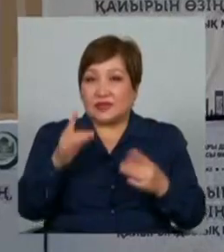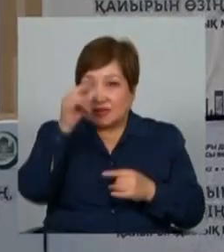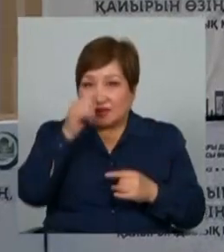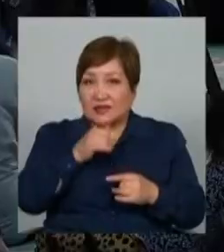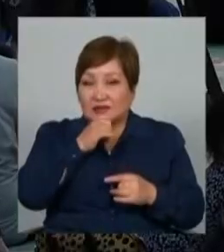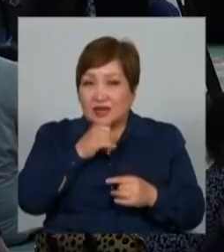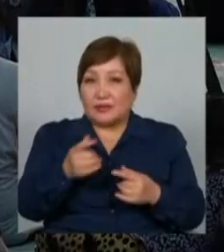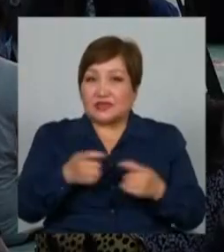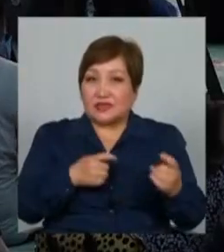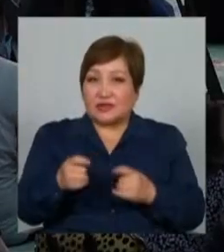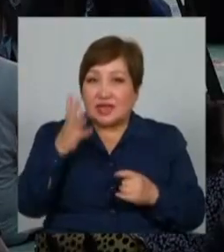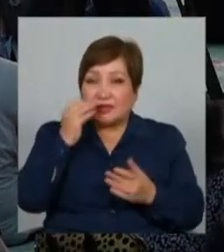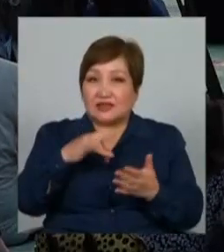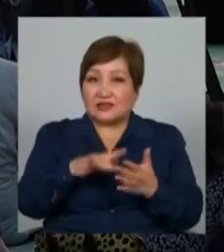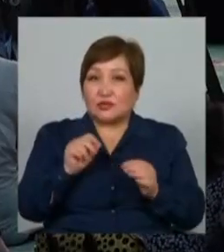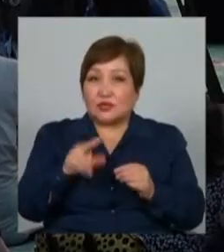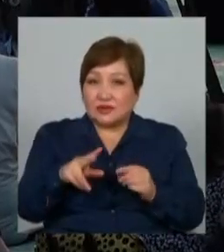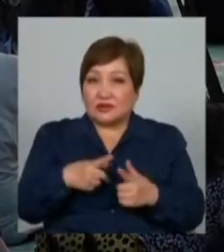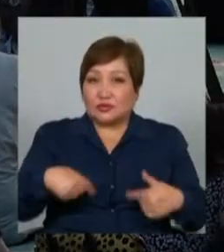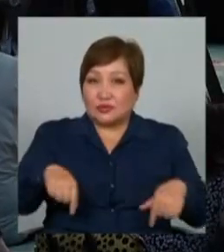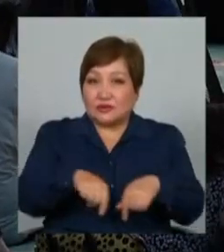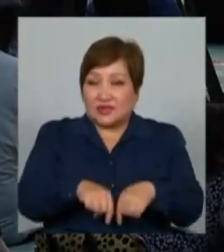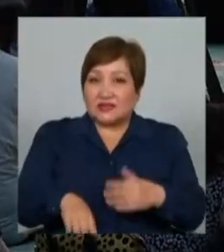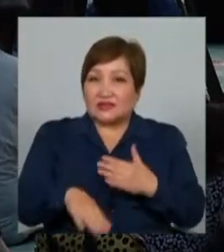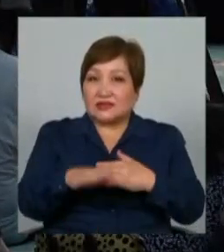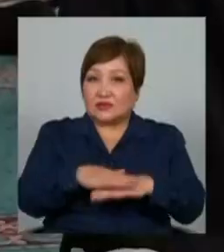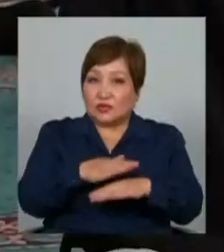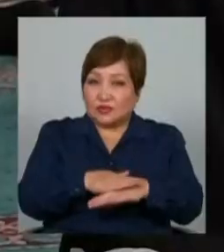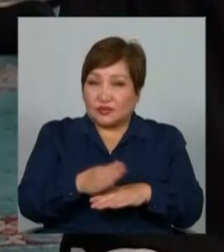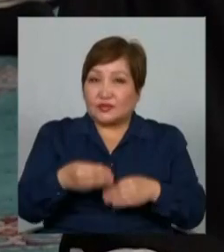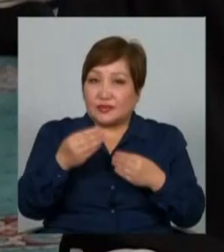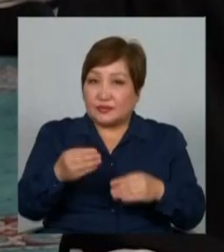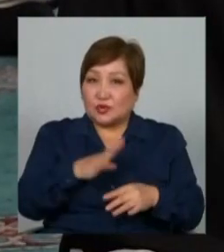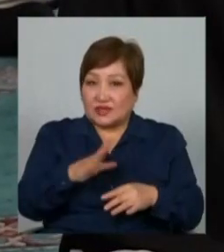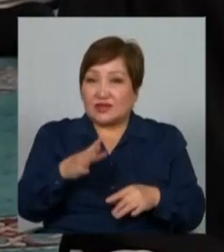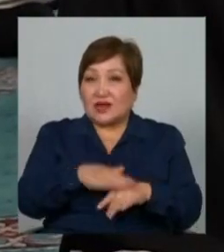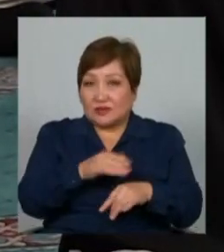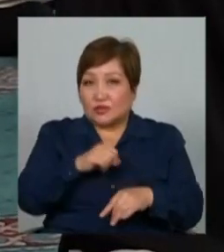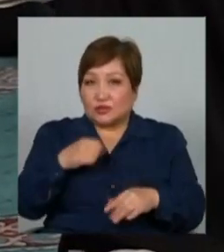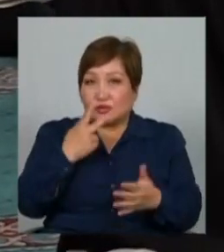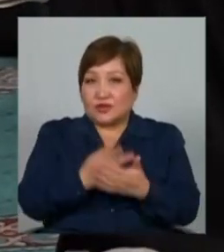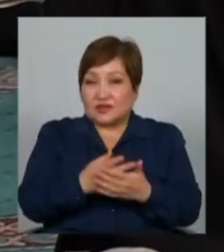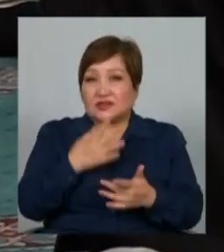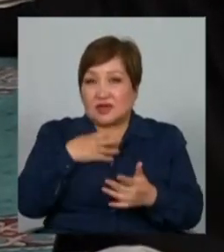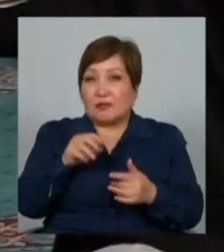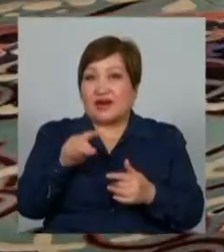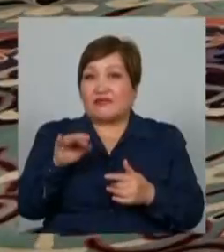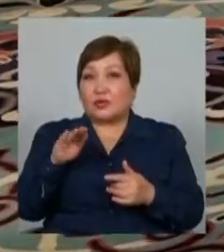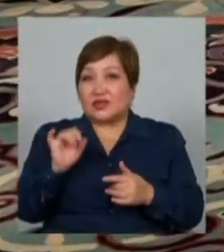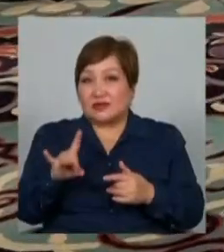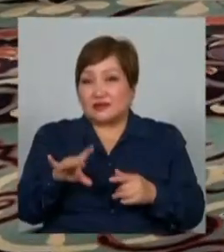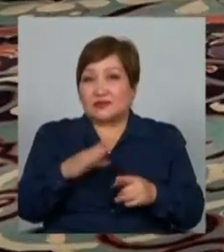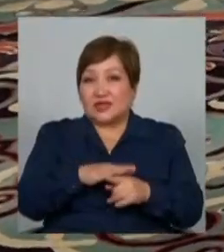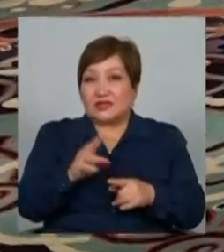қаласы өкілдігінің ұйымдастыруымен қайырымдылық жасасаң, қайырын өзің көресің. Қайырымдылық марафоны аясында бас мүфти Наурызбай қажы